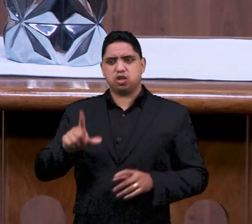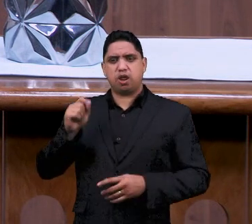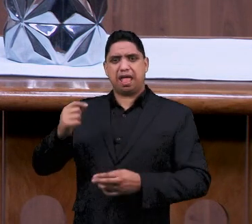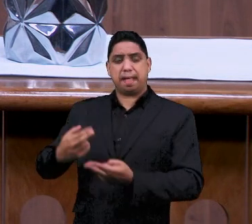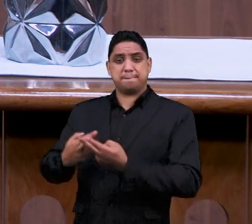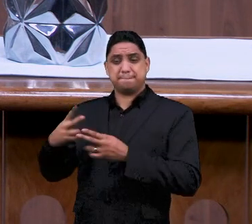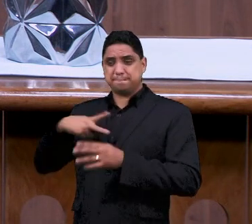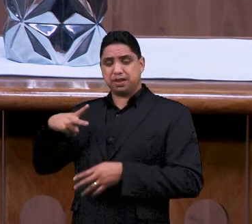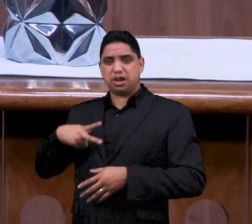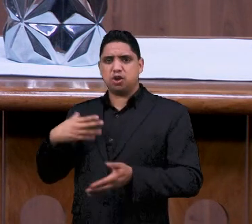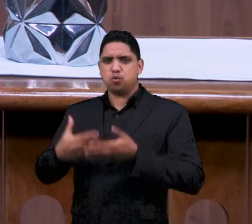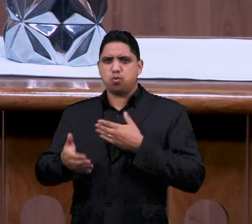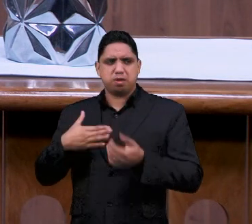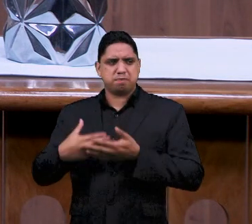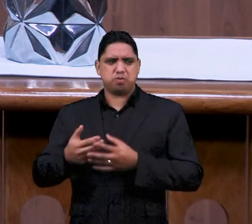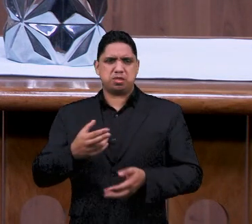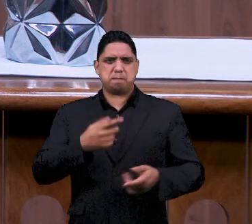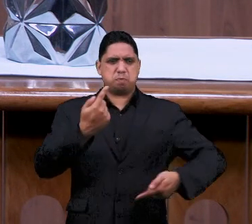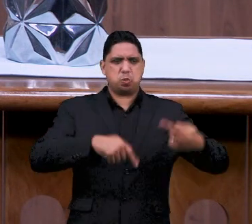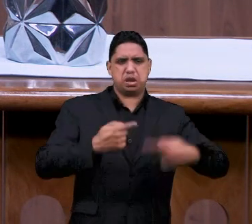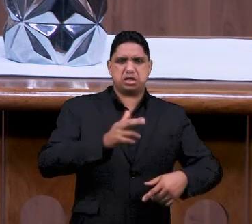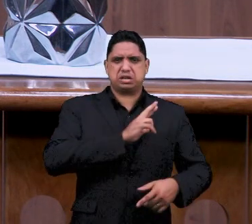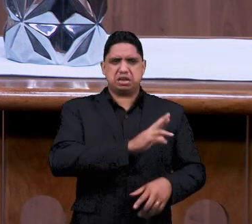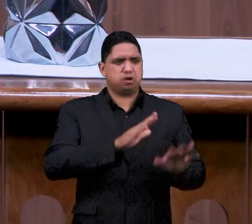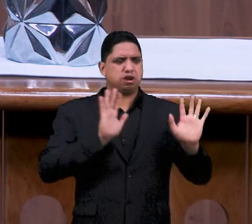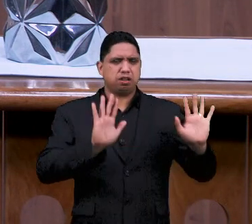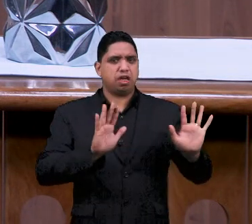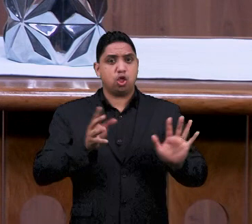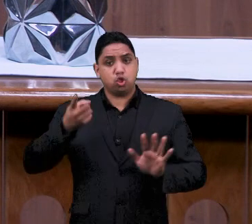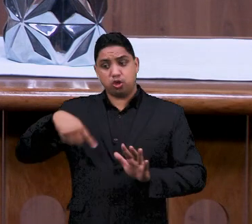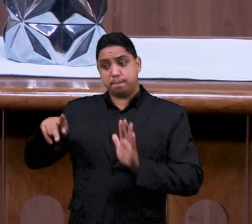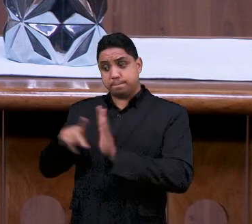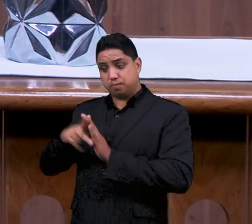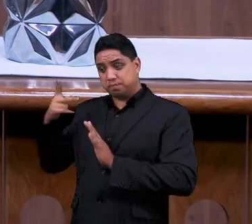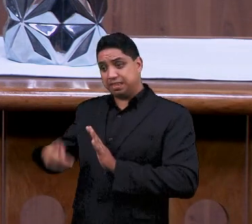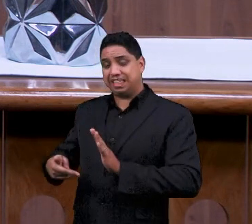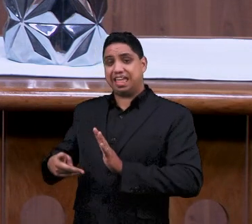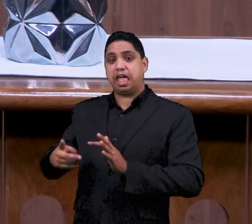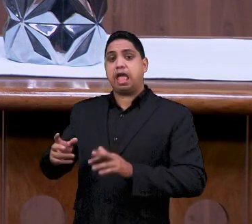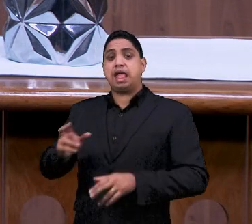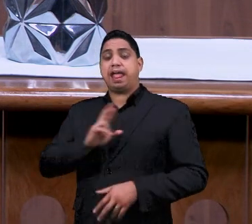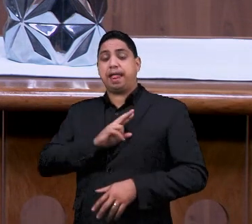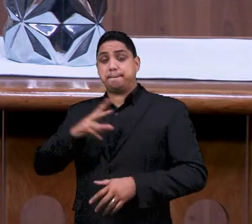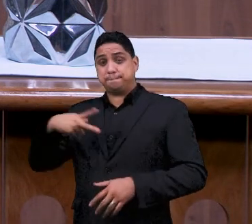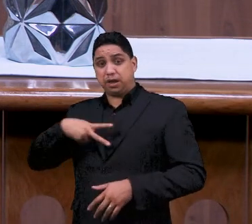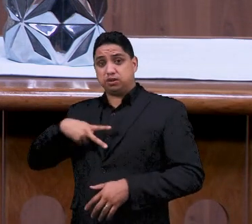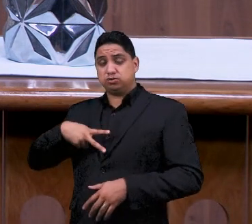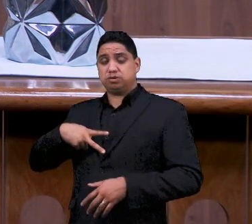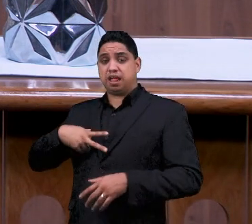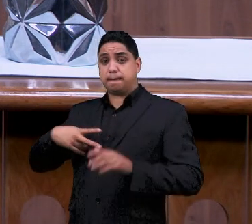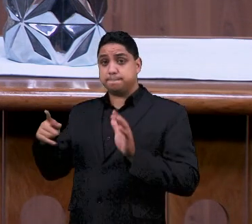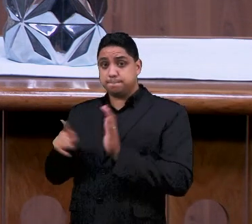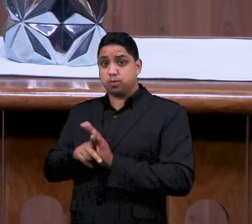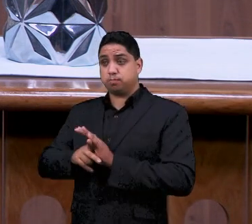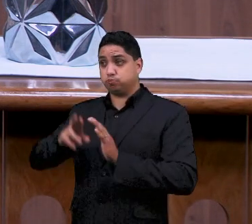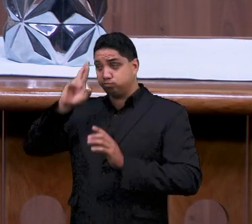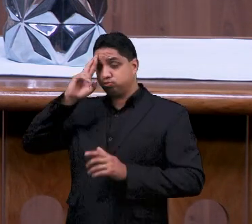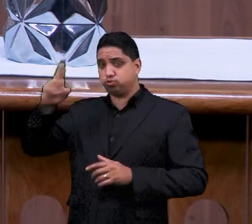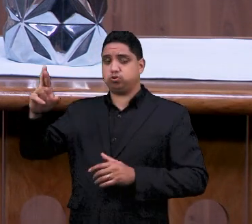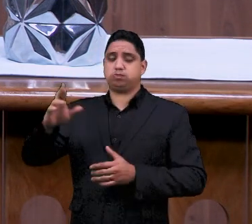pour faire l'œuvre du Saint-Esprit du Seigneur. C'est celui qui est dans le gouvernement et dans cette action, dans la direction du Saint-Esprit pour